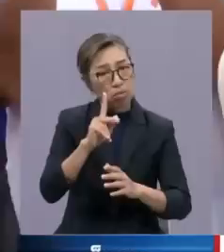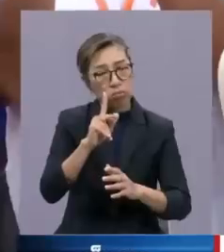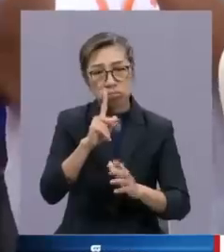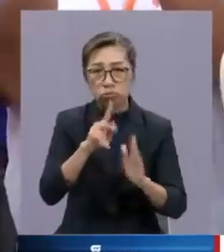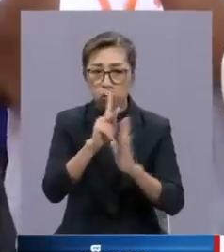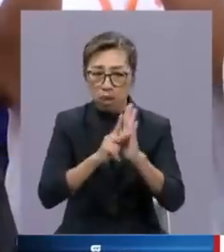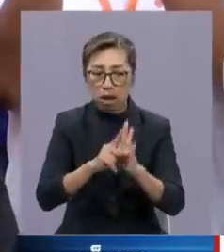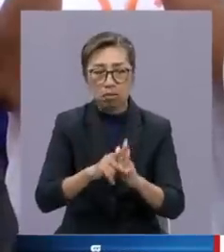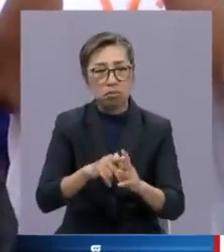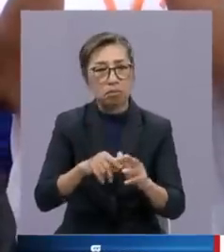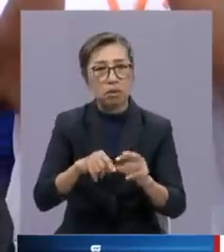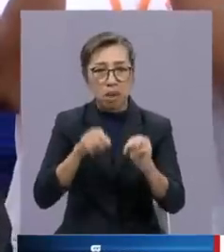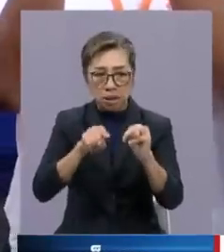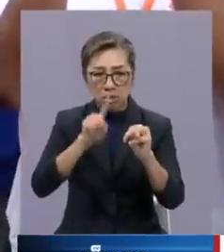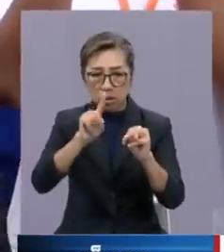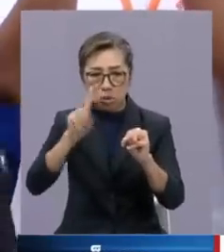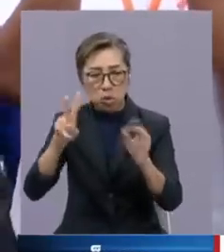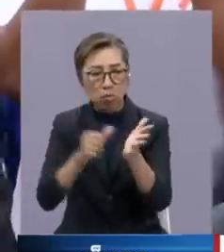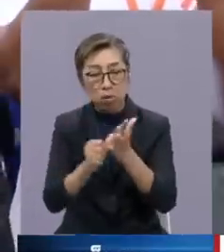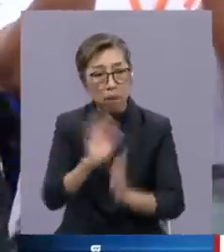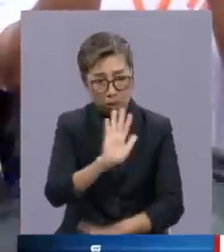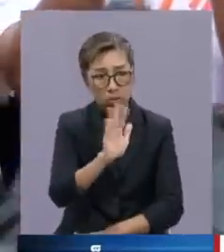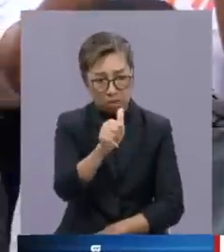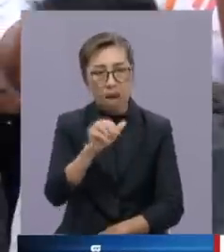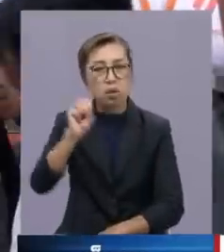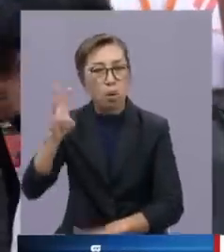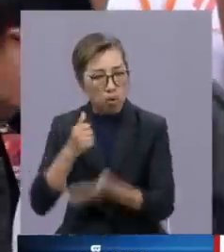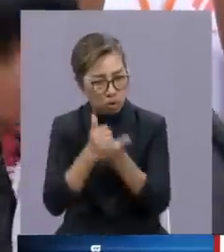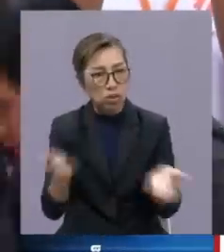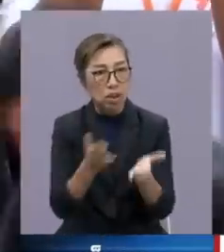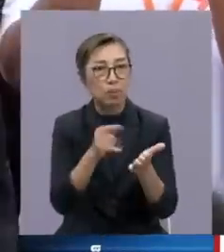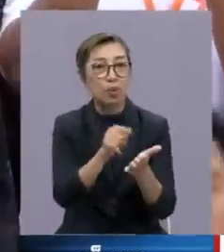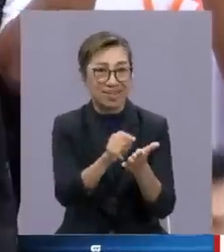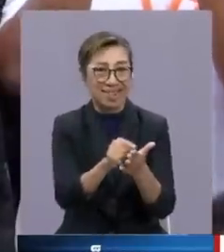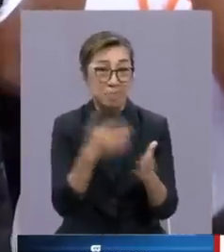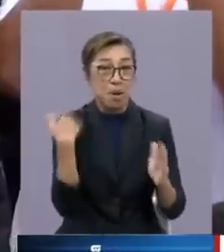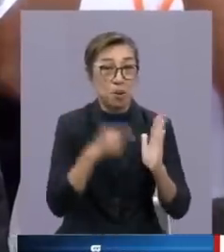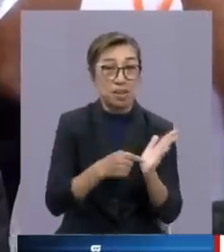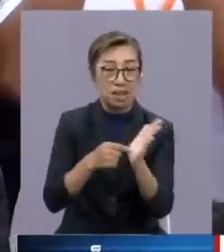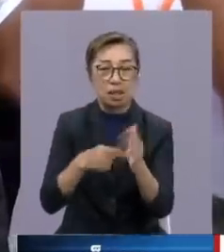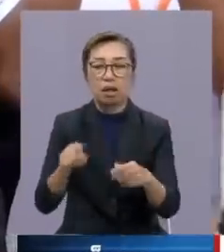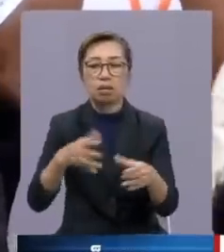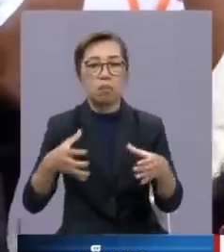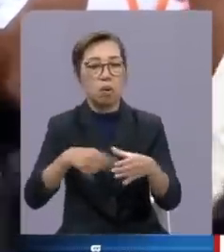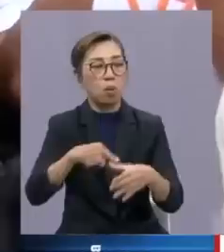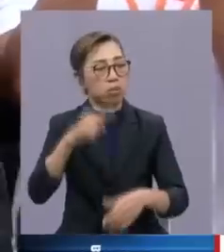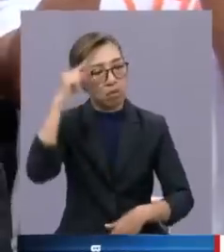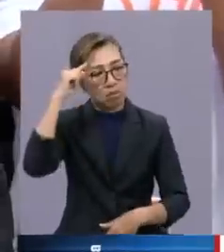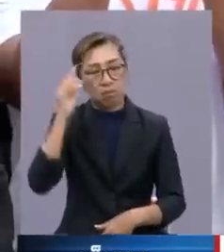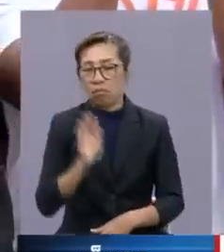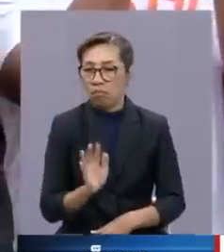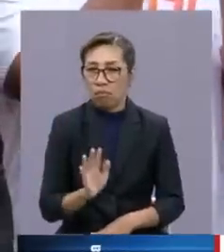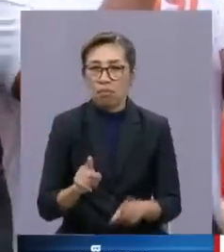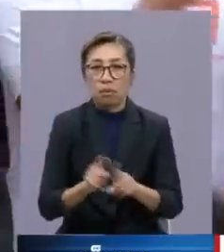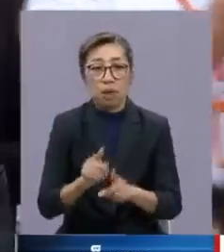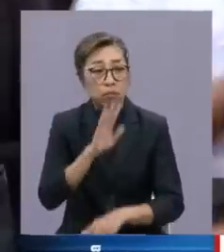ของการถอนฟืนออกจากกองไฟไม่แก้มาตรา112นั้นเนี่ยนะครับปรากฏว่าปีกซ้ายในก้าวไกลเองก็มีบางส่วนเขาก็ไม่เห็นด้วยเหมือนกัน